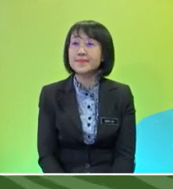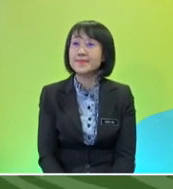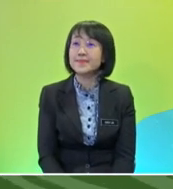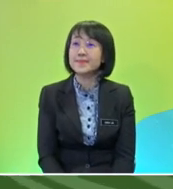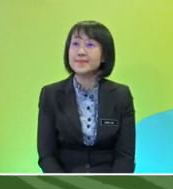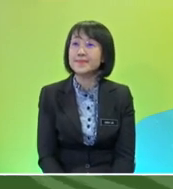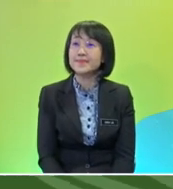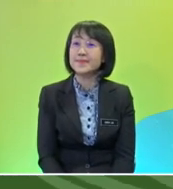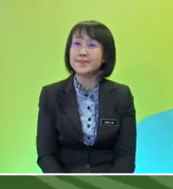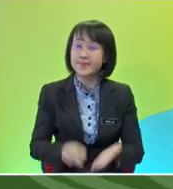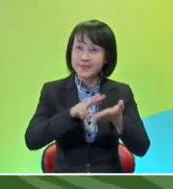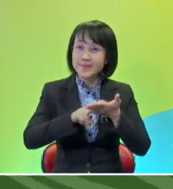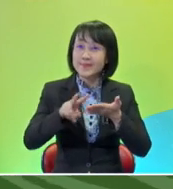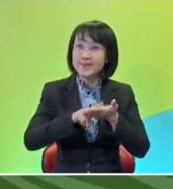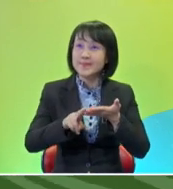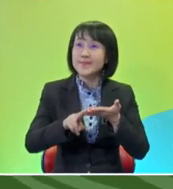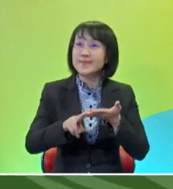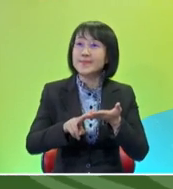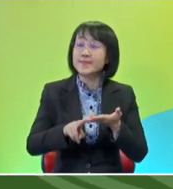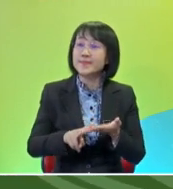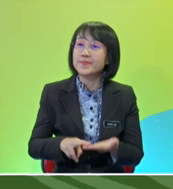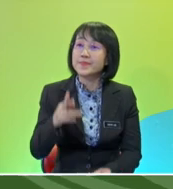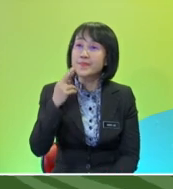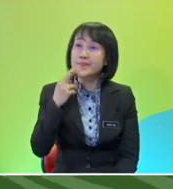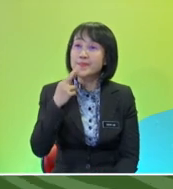Ruhil bacakan apa yang Ruhil dah tulis.